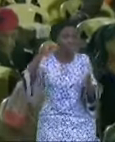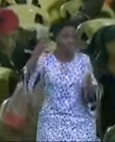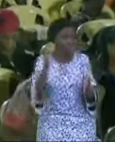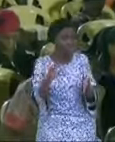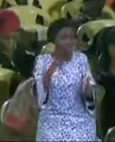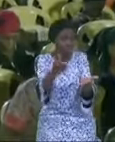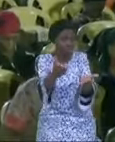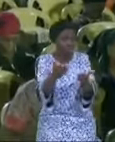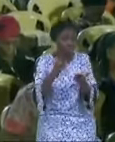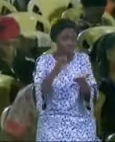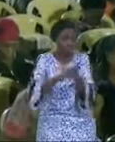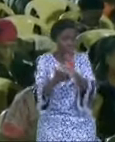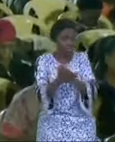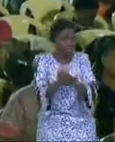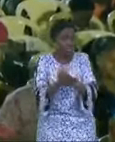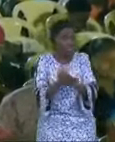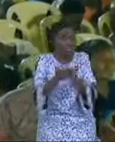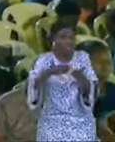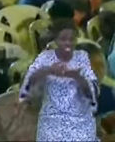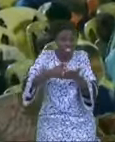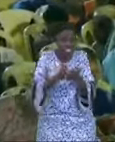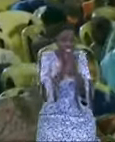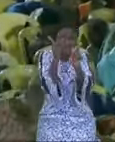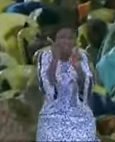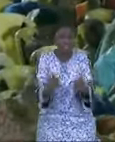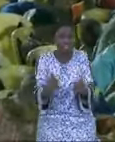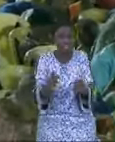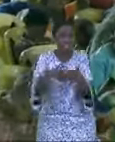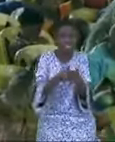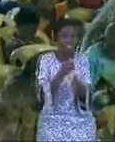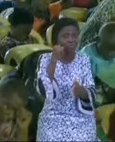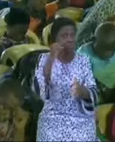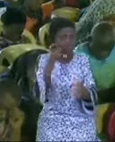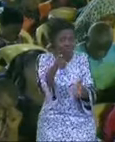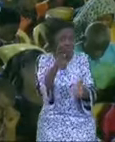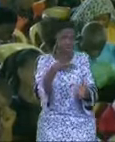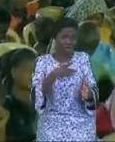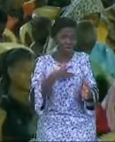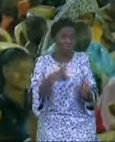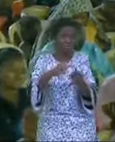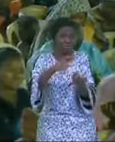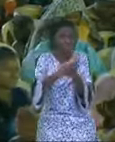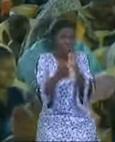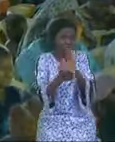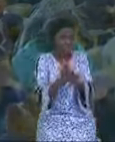tu veux devenir une nouvelle personne une nouvelle homme nouvelle femme